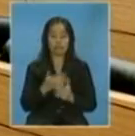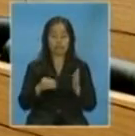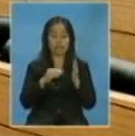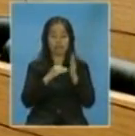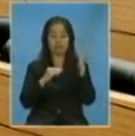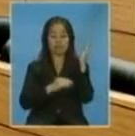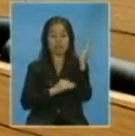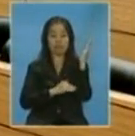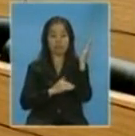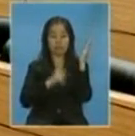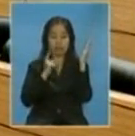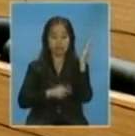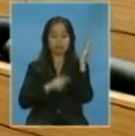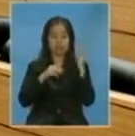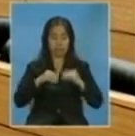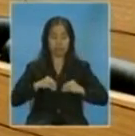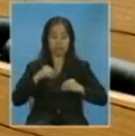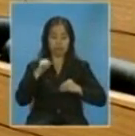งไปสาก็จริงๆท่านก็รับครับ